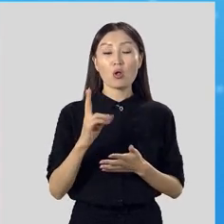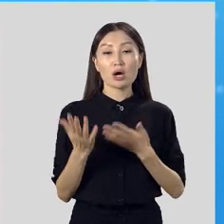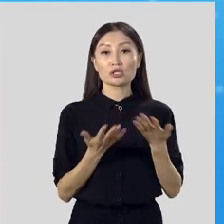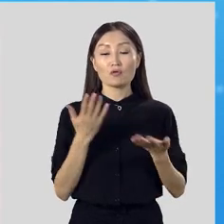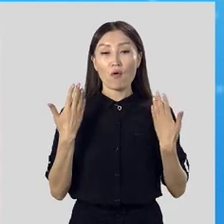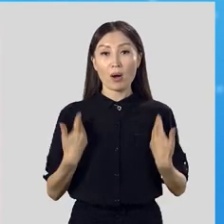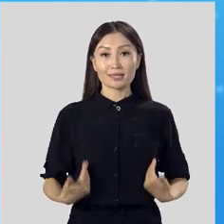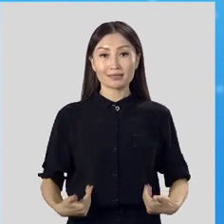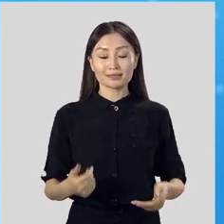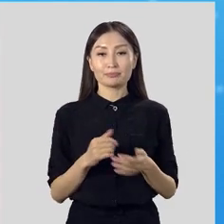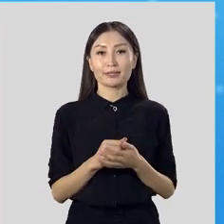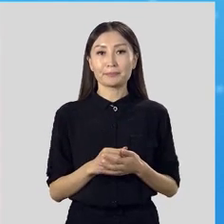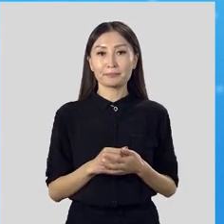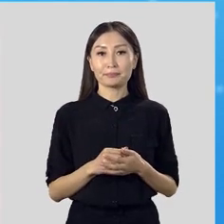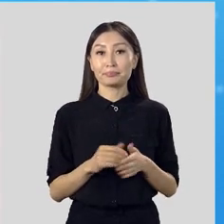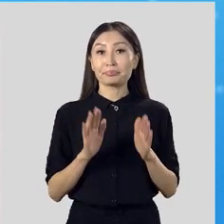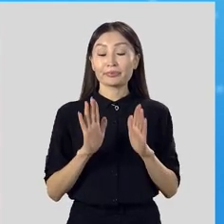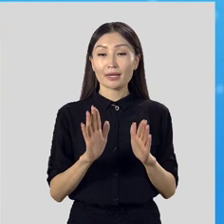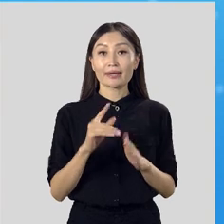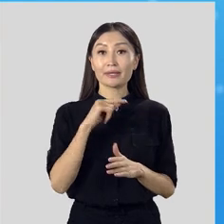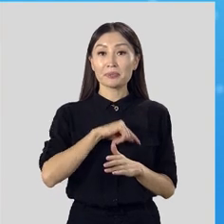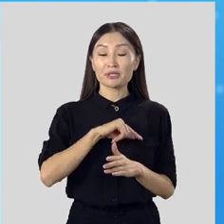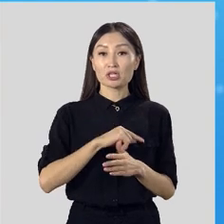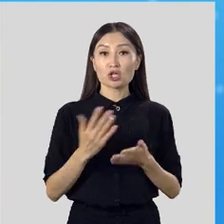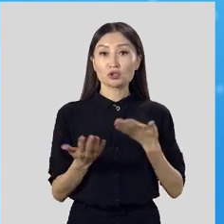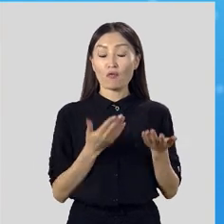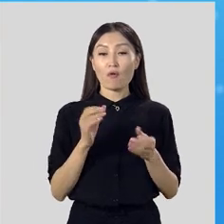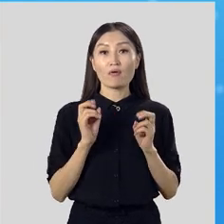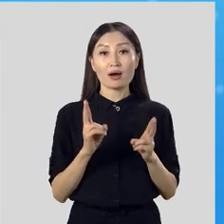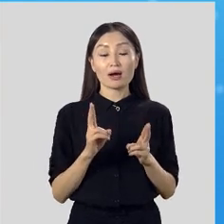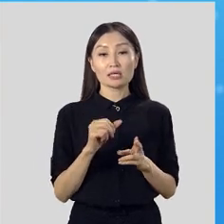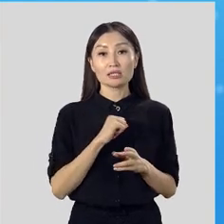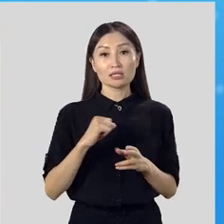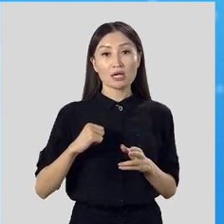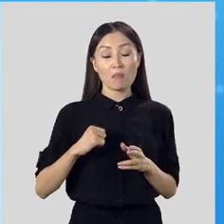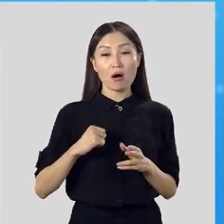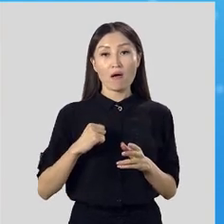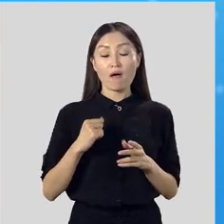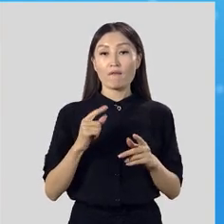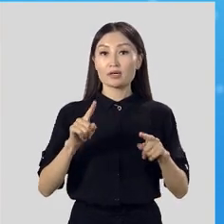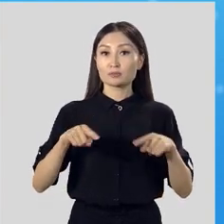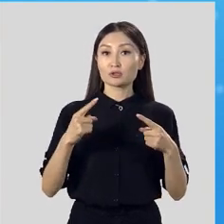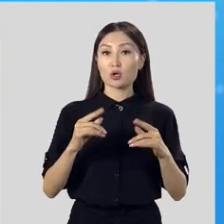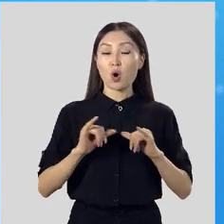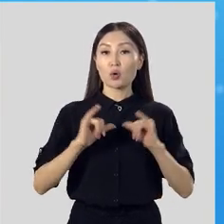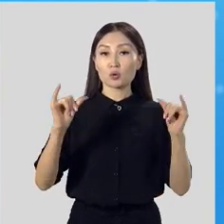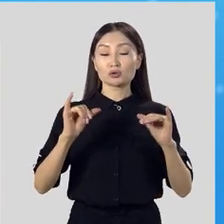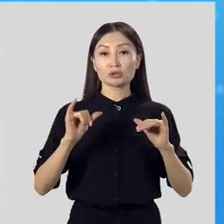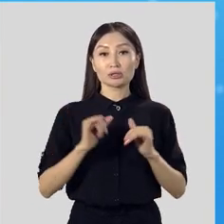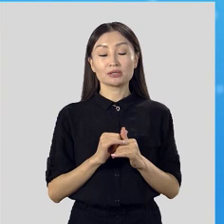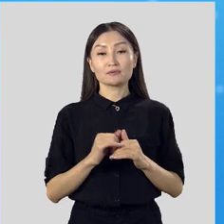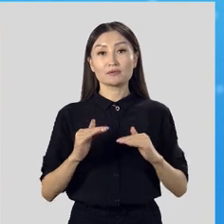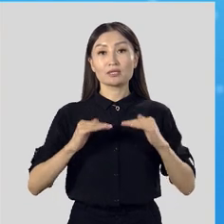живом организме. Такие признаки живого, как самовоспроизведение, рост и